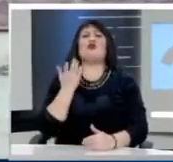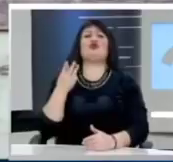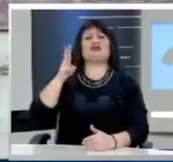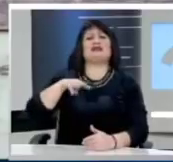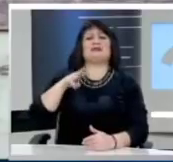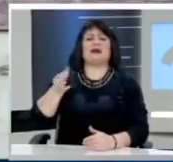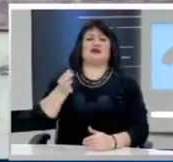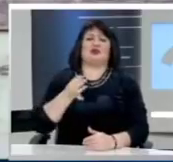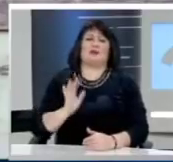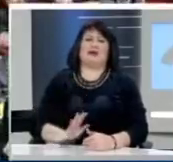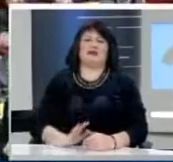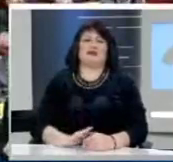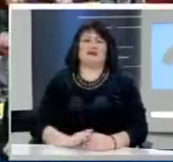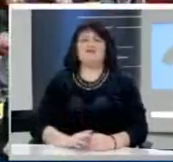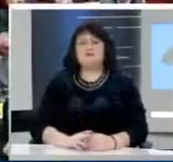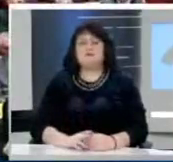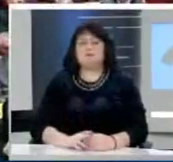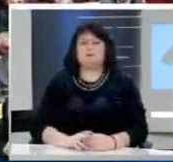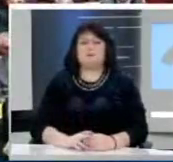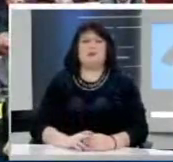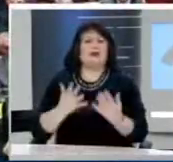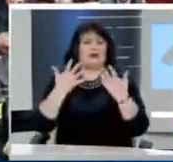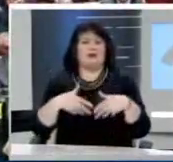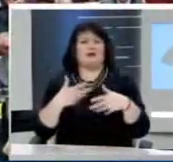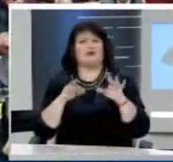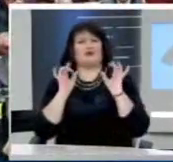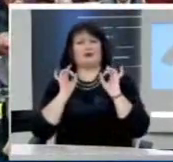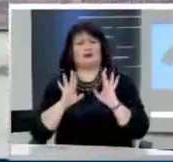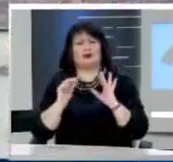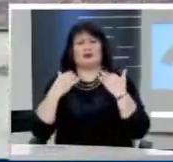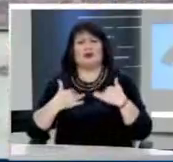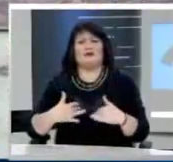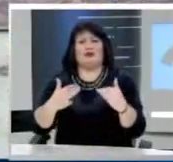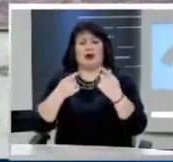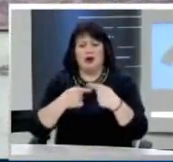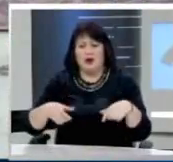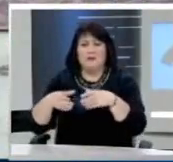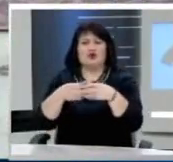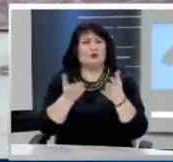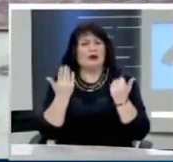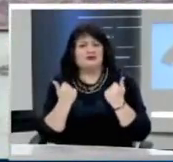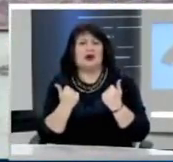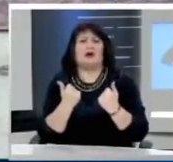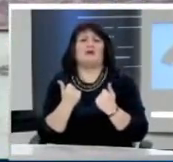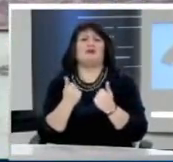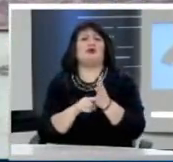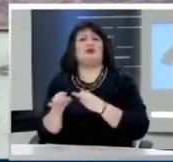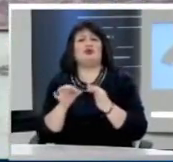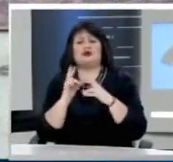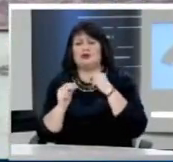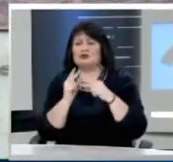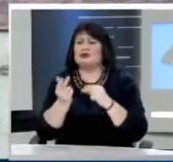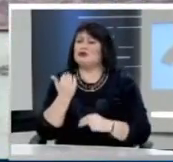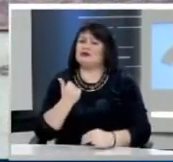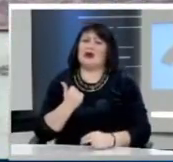τα είπατε. Δηλαδή, ενδιάμεσα δεν θα λειτουργούσε η Βουλή, δηλαδή δεν θα υπήρχαν επιπλέον νομοθετικές